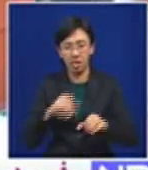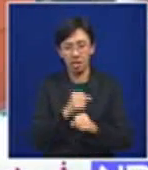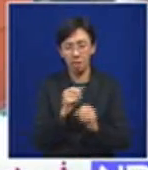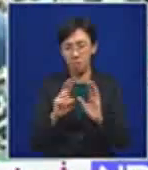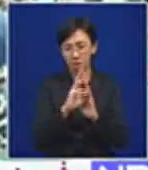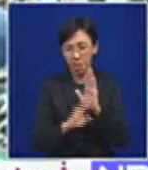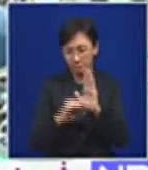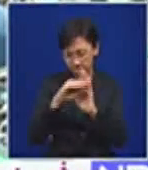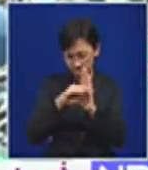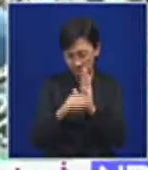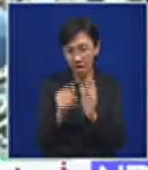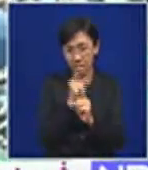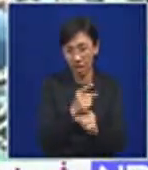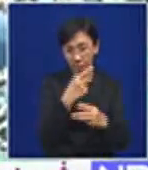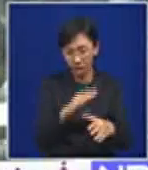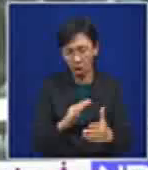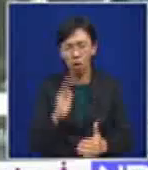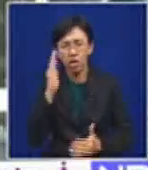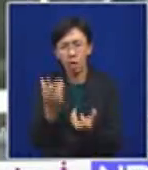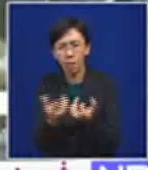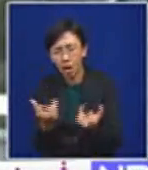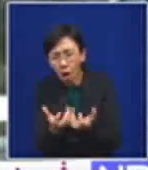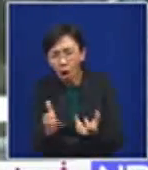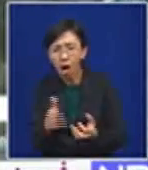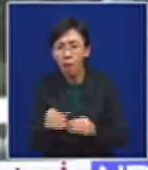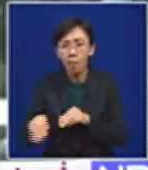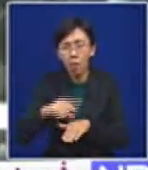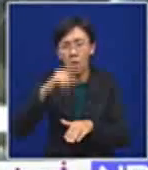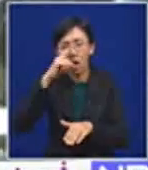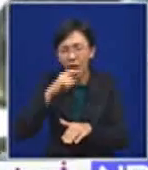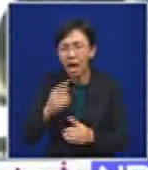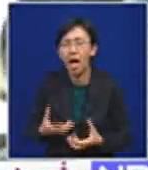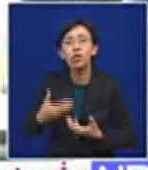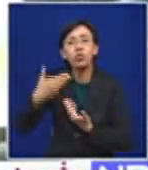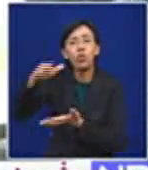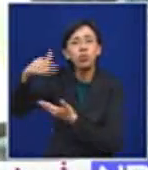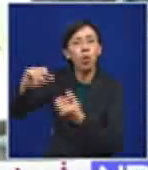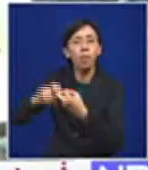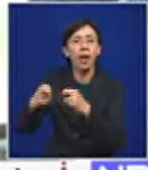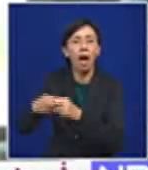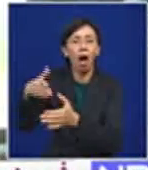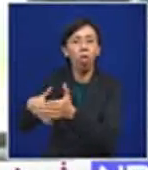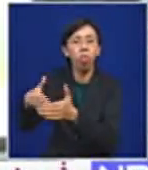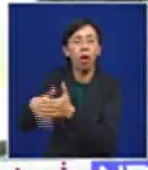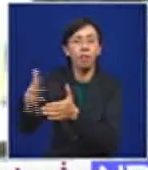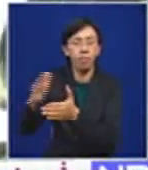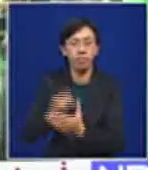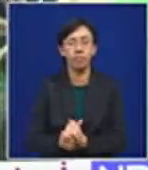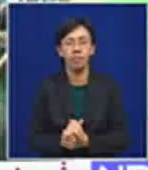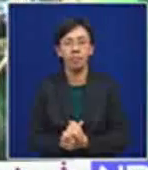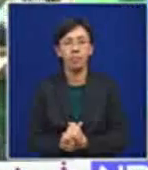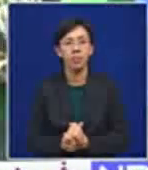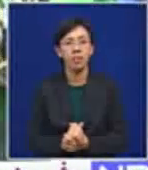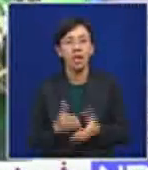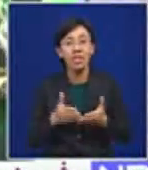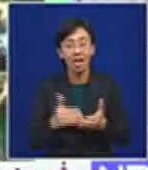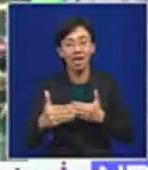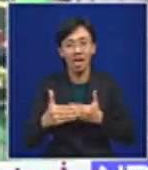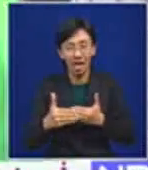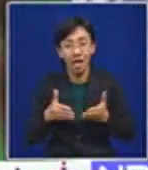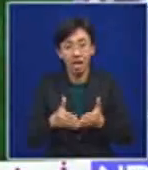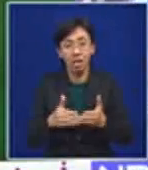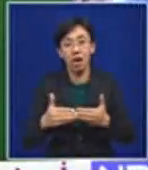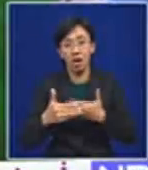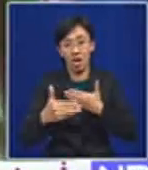แล้วก็จะไม่ทำให้สินค้าประมงไทยถูกกีดกันและสิ่งที่ผู้ประกอบการประมงทั้งเรือเล็กและเรือ